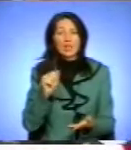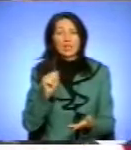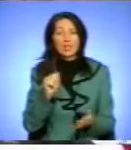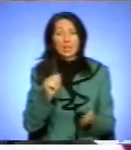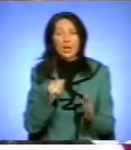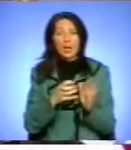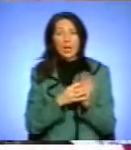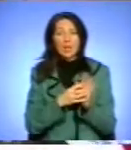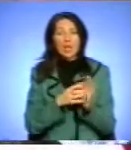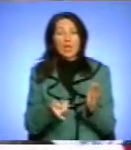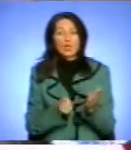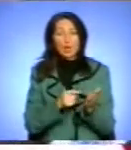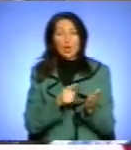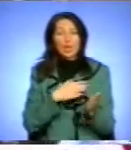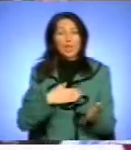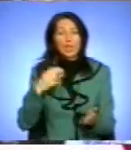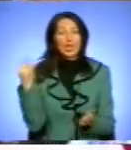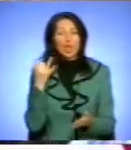нашої історії. І тому